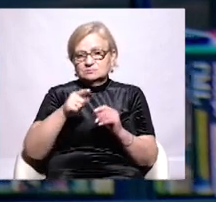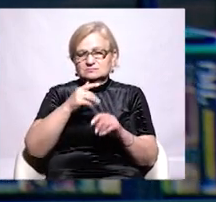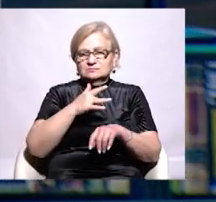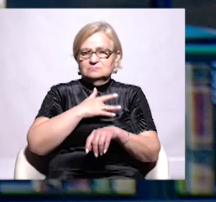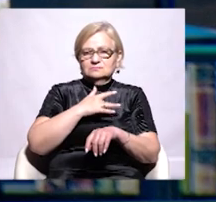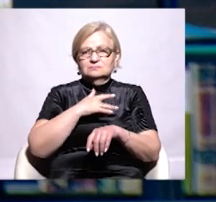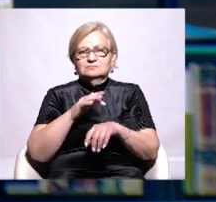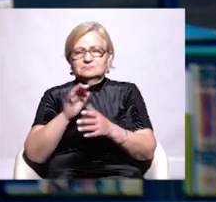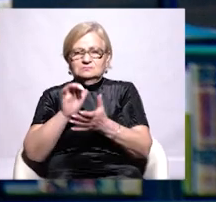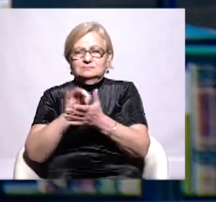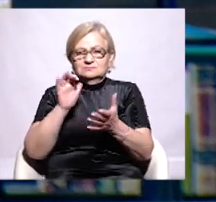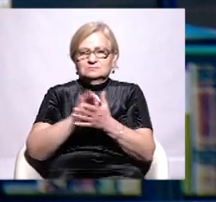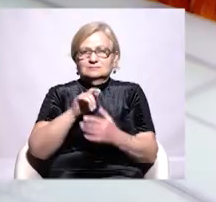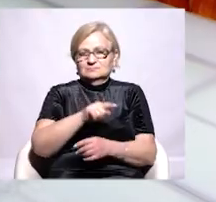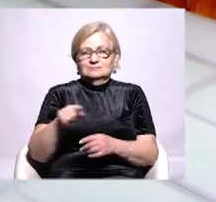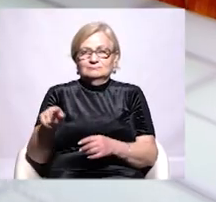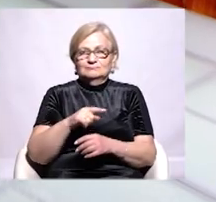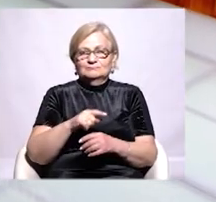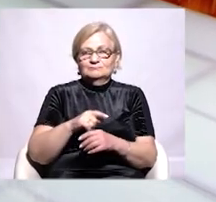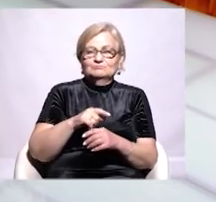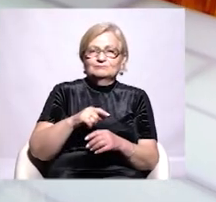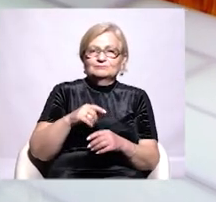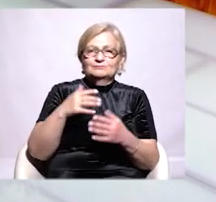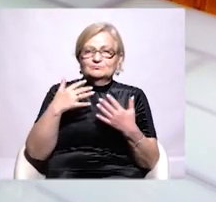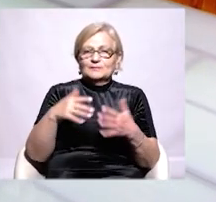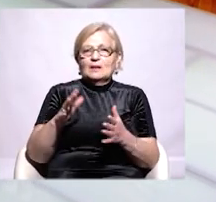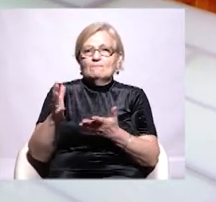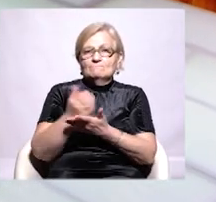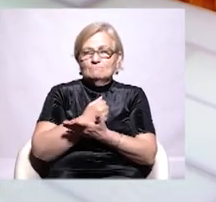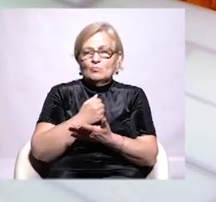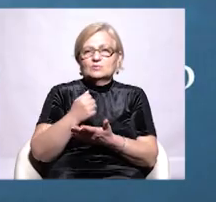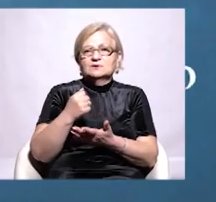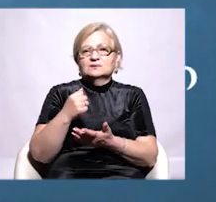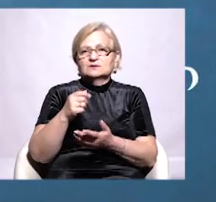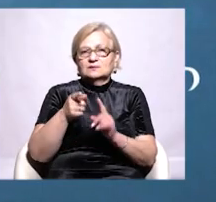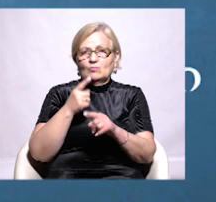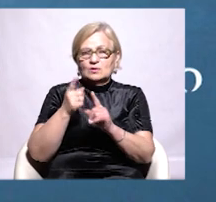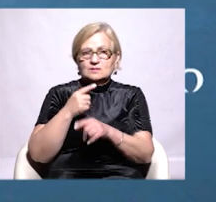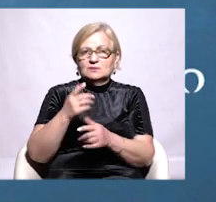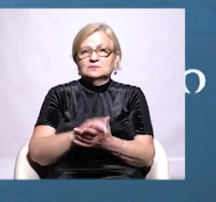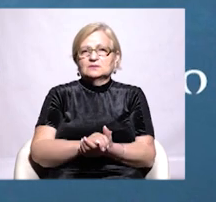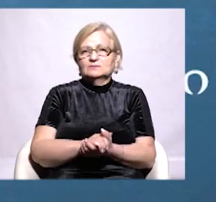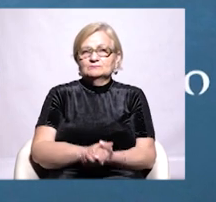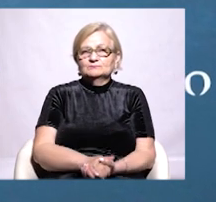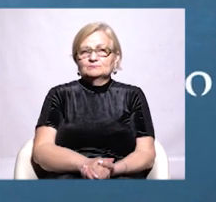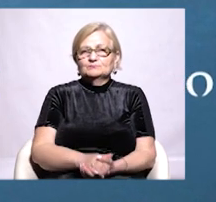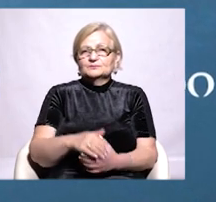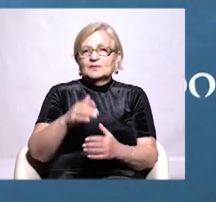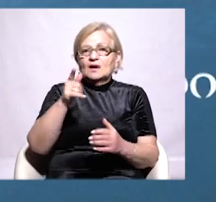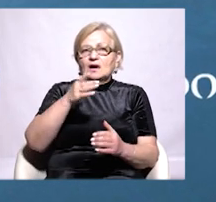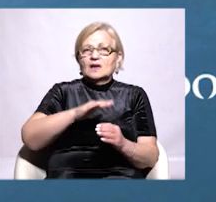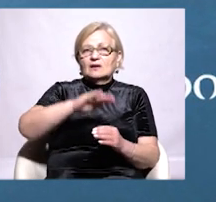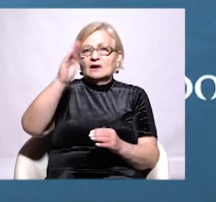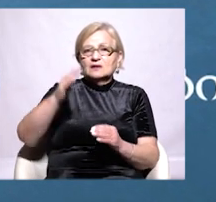ამოგაცნობინებთ ზოგიერთ არქაულ ფორმას. Გადინადირა, მოინადირა, ინადირა ამას ნიშნავს. შეხვდებათ ქედი